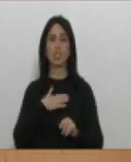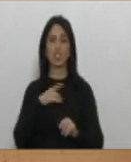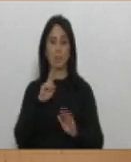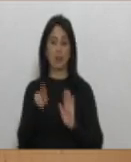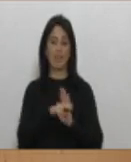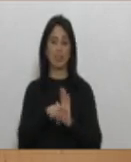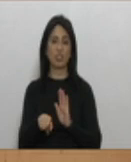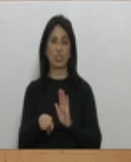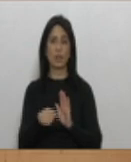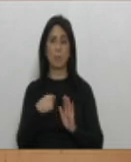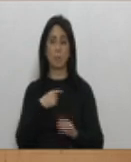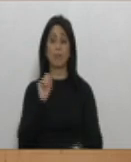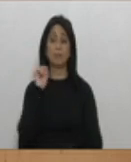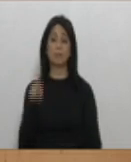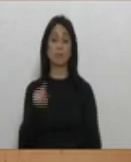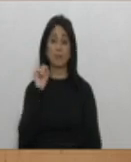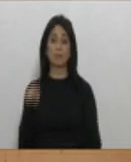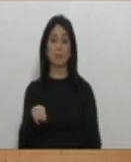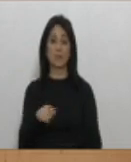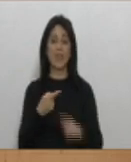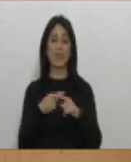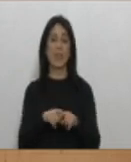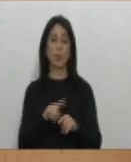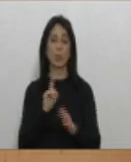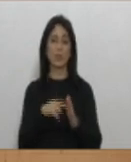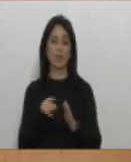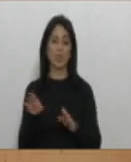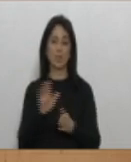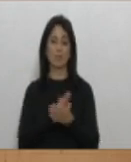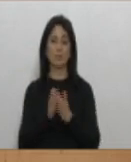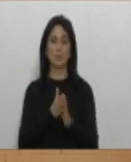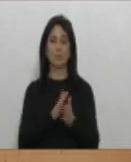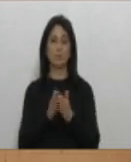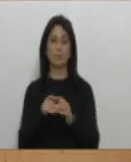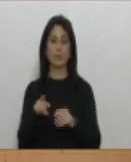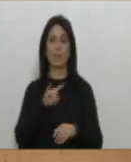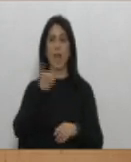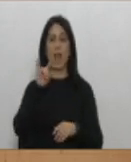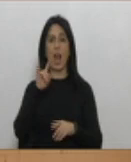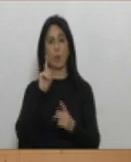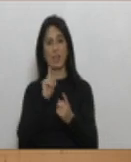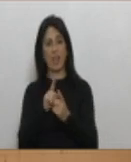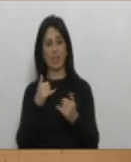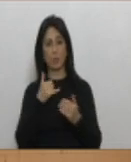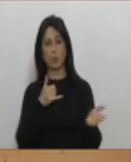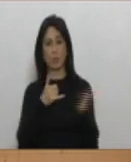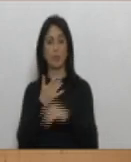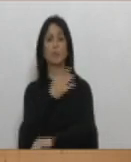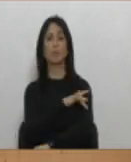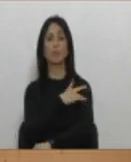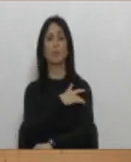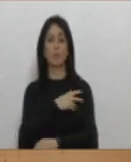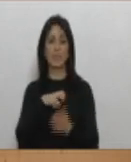და მე მას ვავალებდი რაღაც ტექნიკური საკითხების მოგვარებას, როგორც არის აეროპორტში დახვედრა სტუმრების და რაღაც